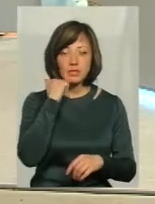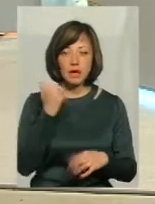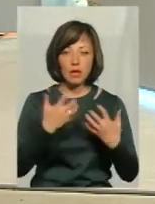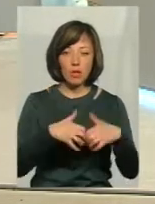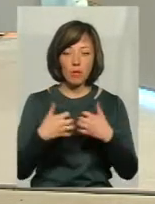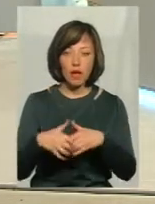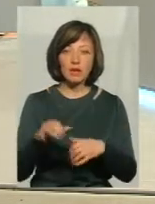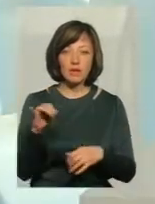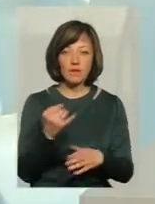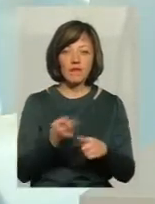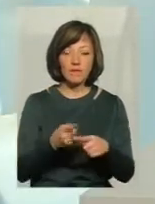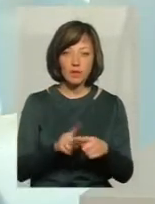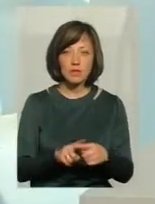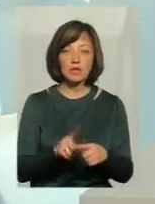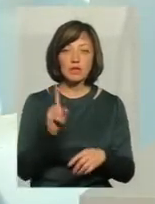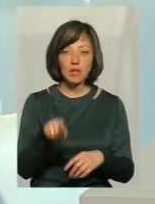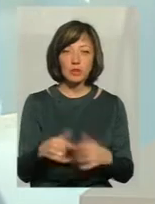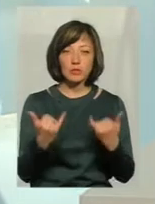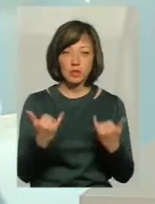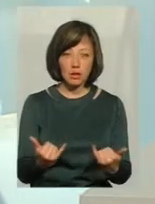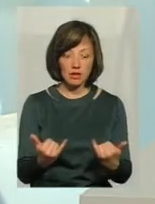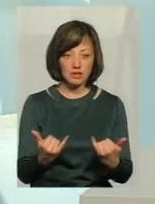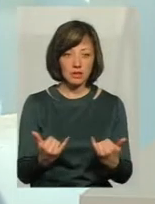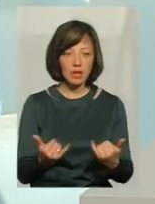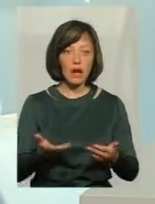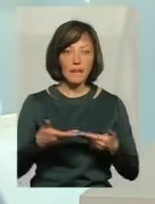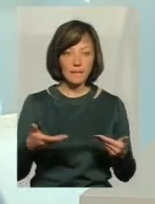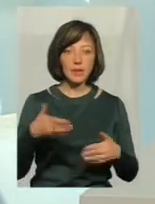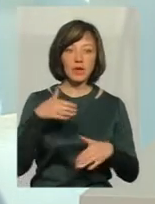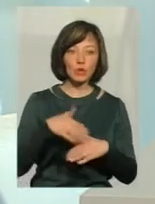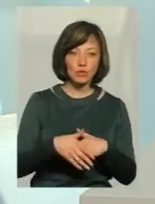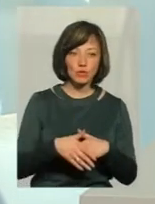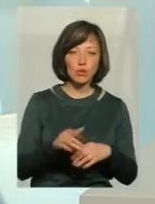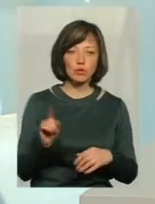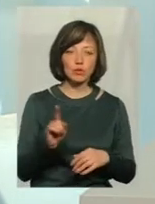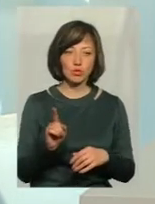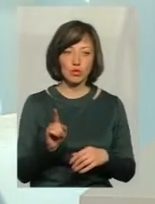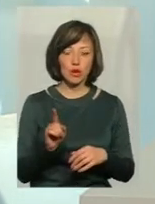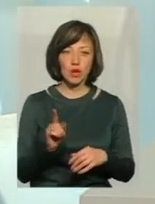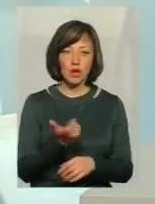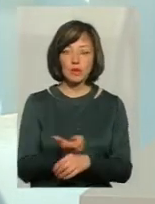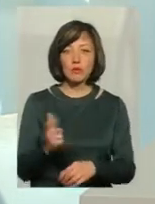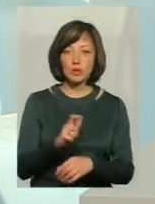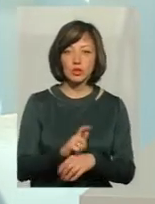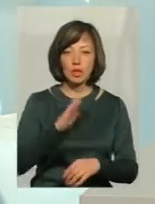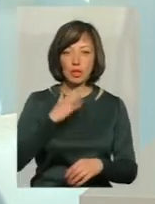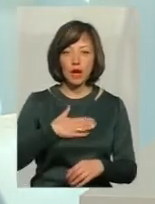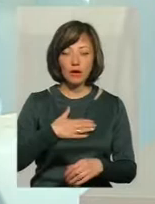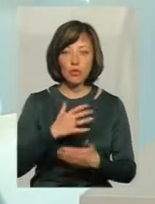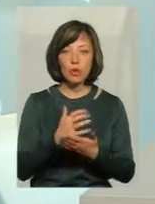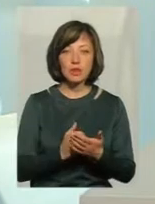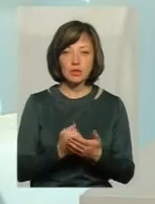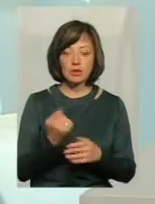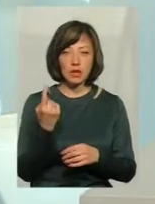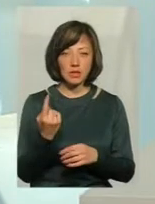обладнання. І от це те, що зараз, з однієї сторони, ми розуміємо, що переважна більшість нашого потенціалу атомного